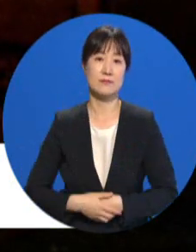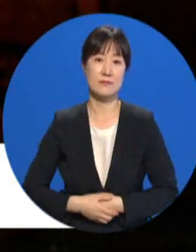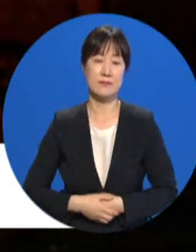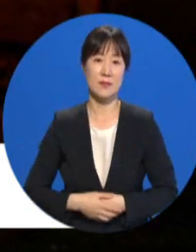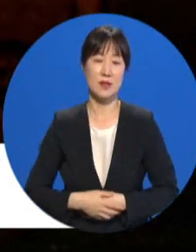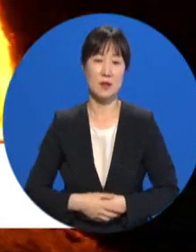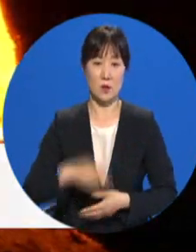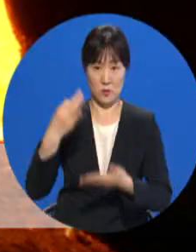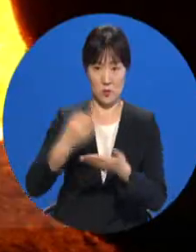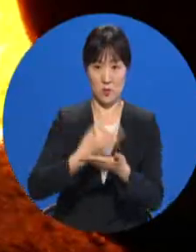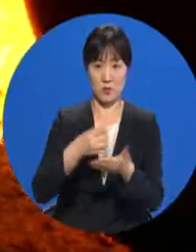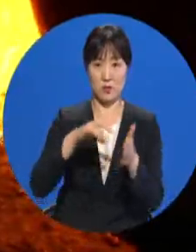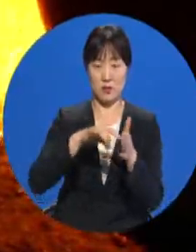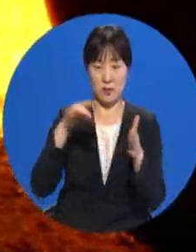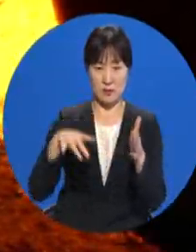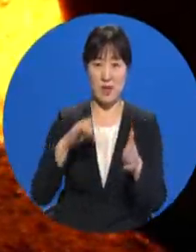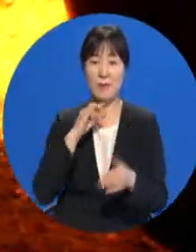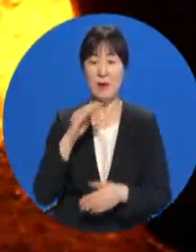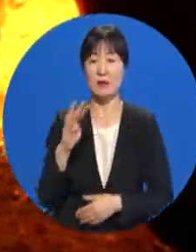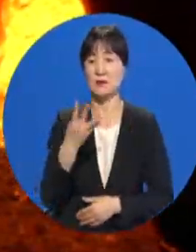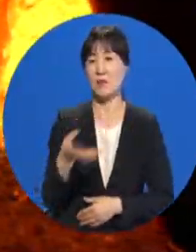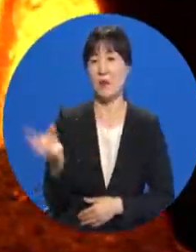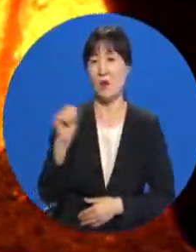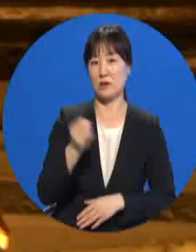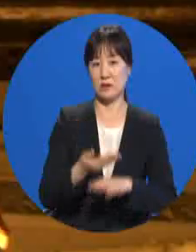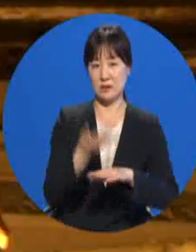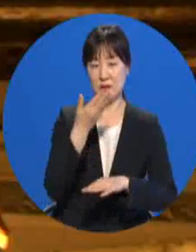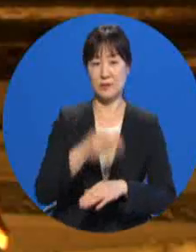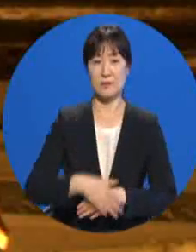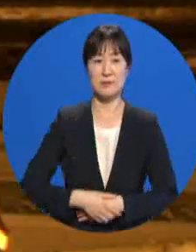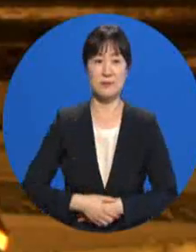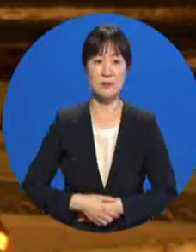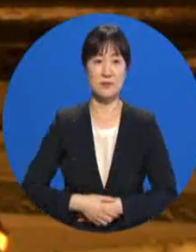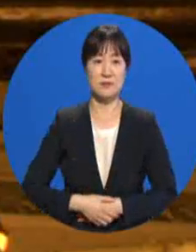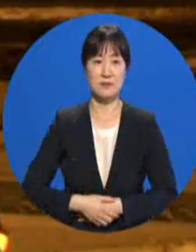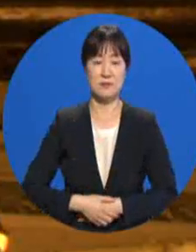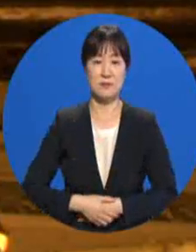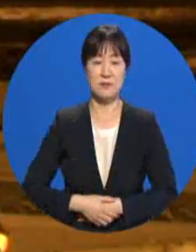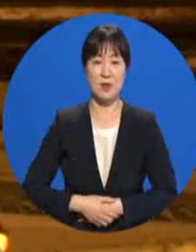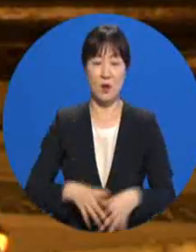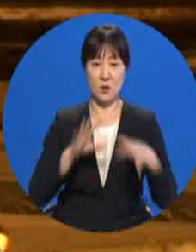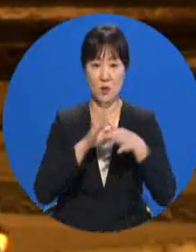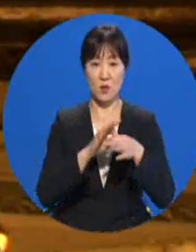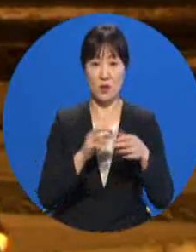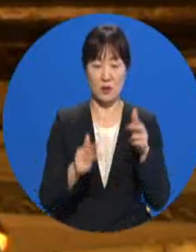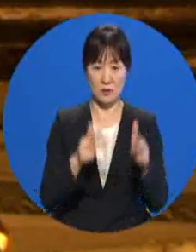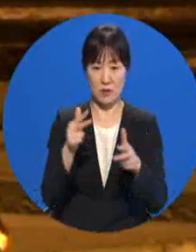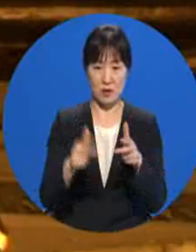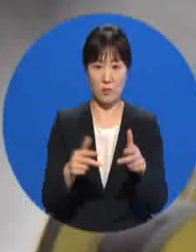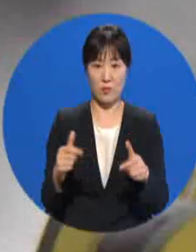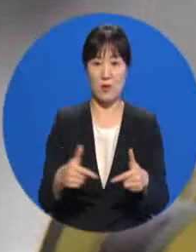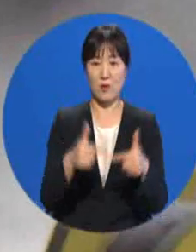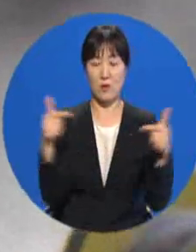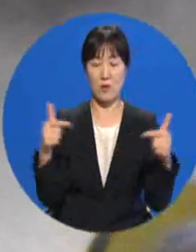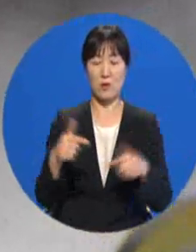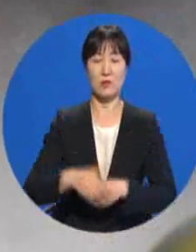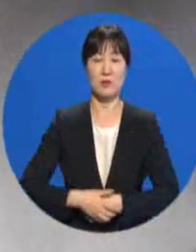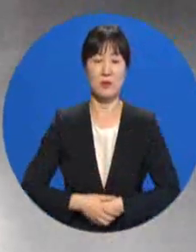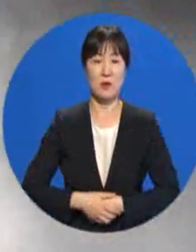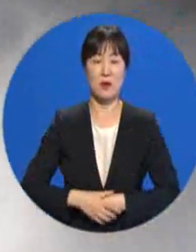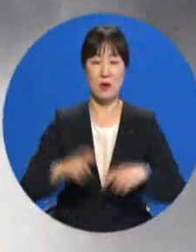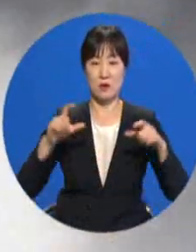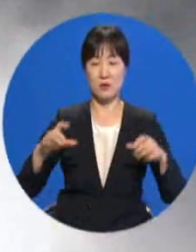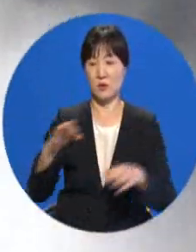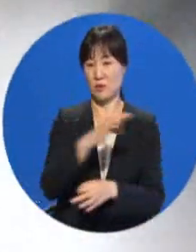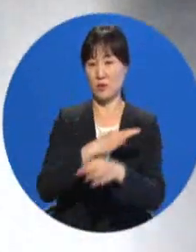집안 소득세만 400억 원을 넘습니다. 또 제철 연계 산업으로 발생하는 파급 효과도 만만치 않아 지역 경제에